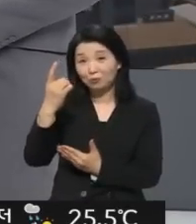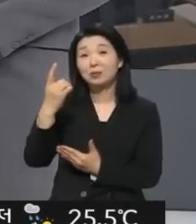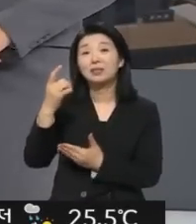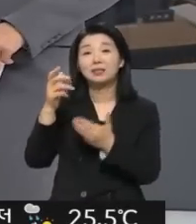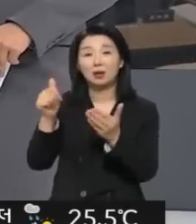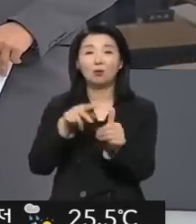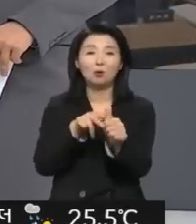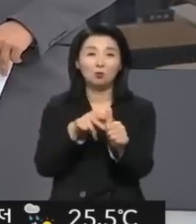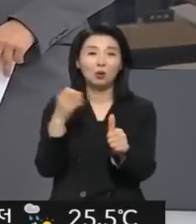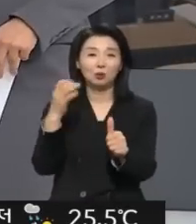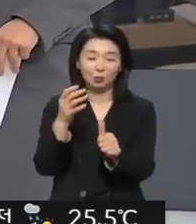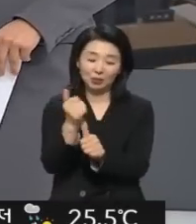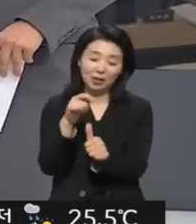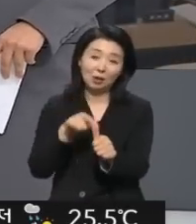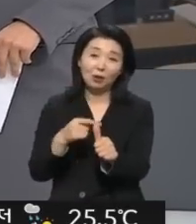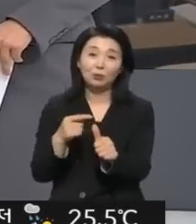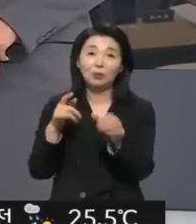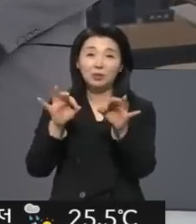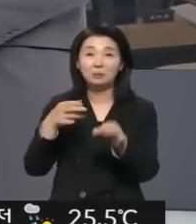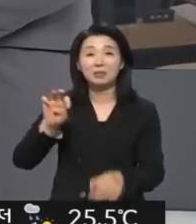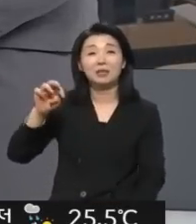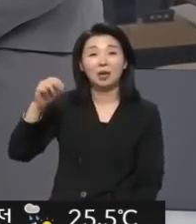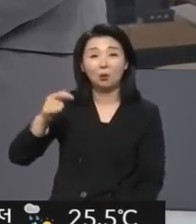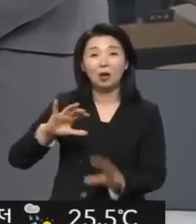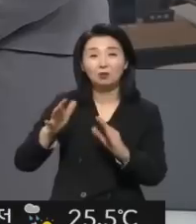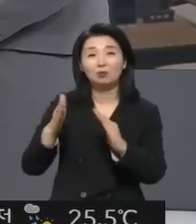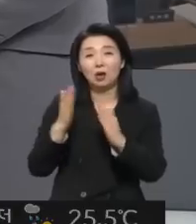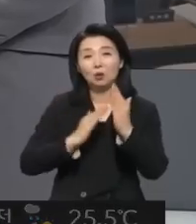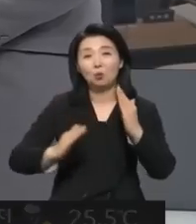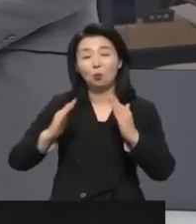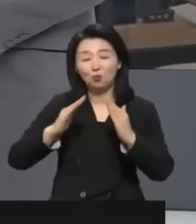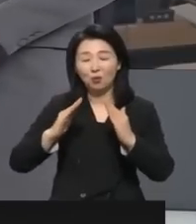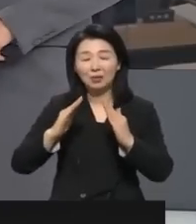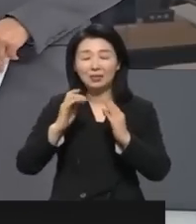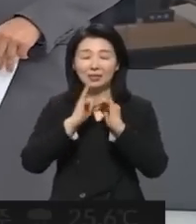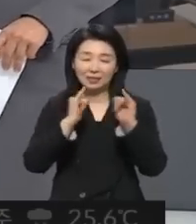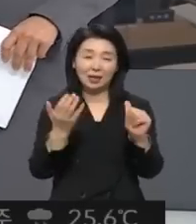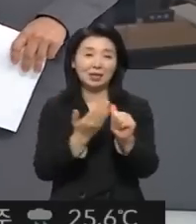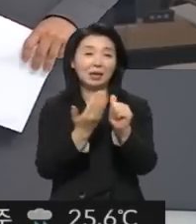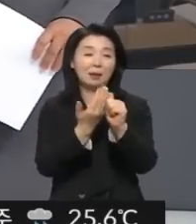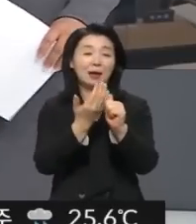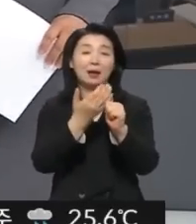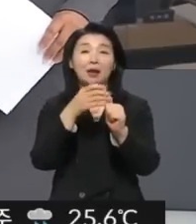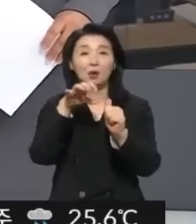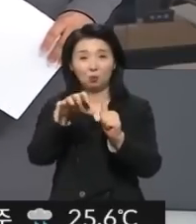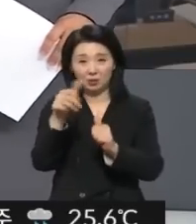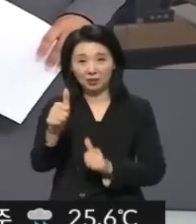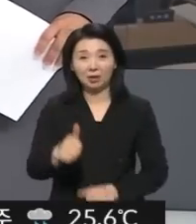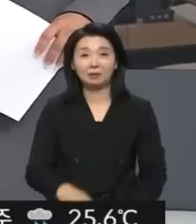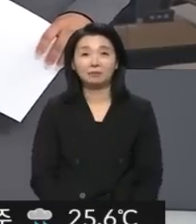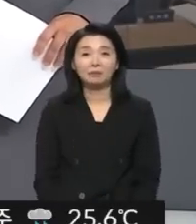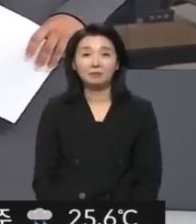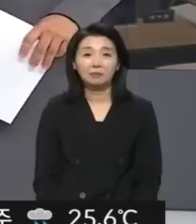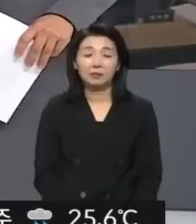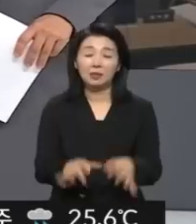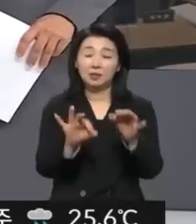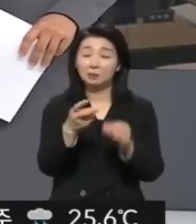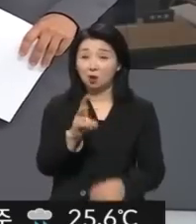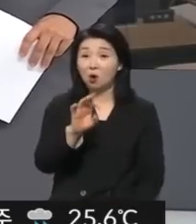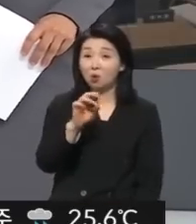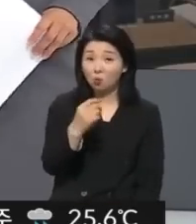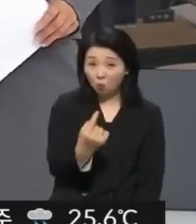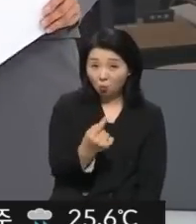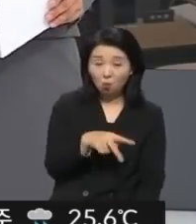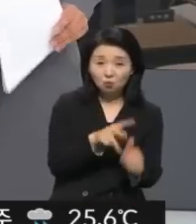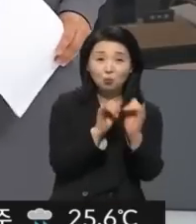그리고 차관급인 김채환 국가공무원 인재개발원 원장인데요. 먼저 김영호 장관 후보자에